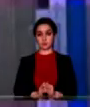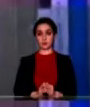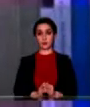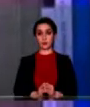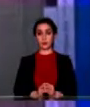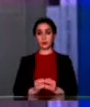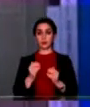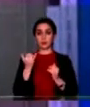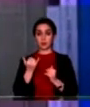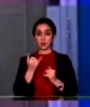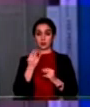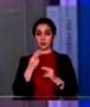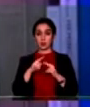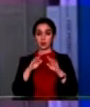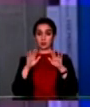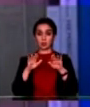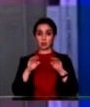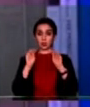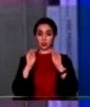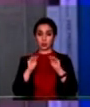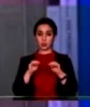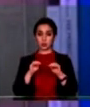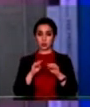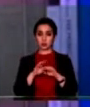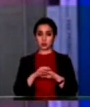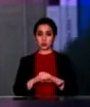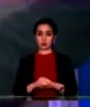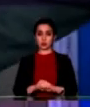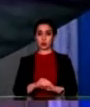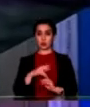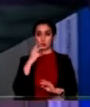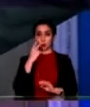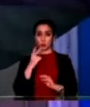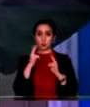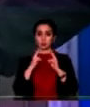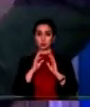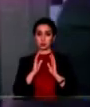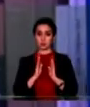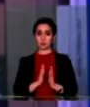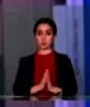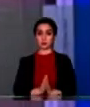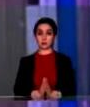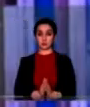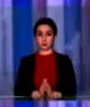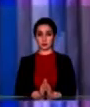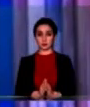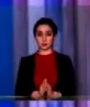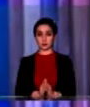Navbatda combo box obyektini joylashtirish ko'rib chiqamiz videosi orqali.